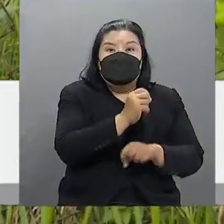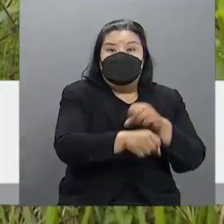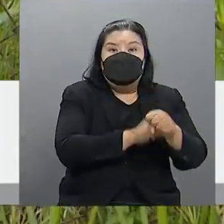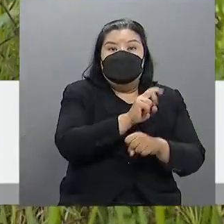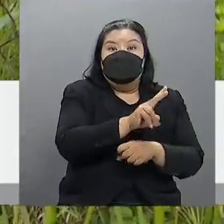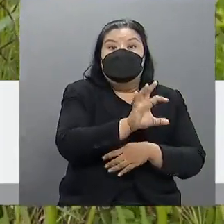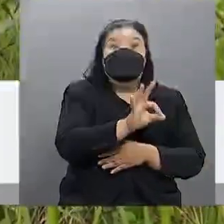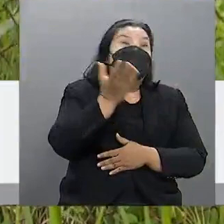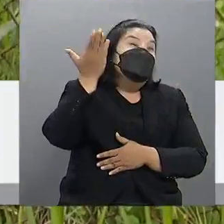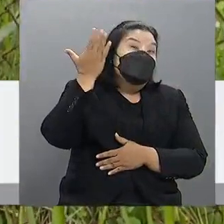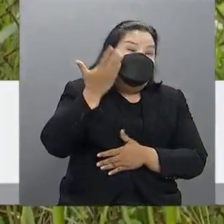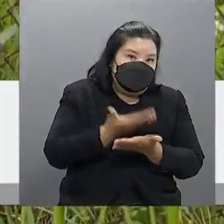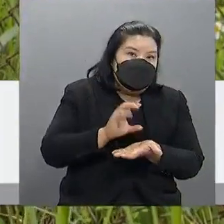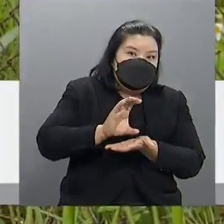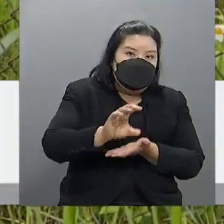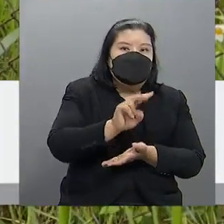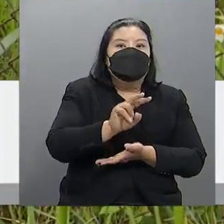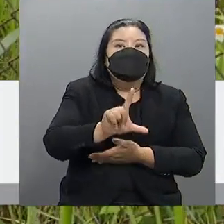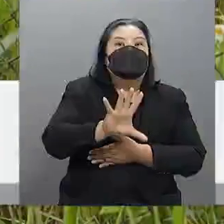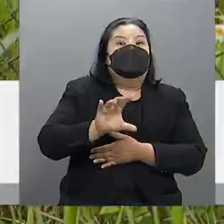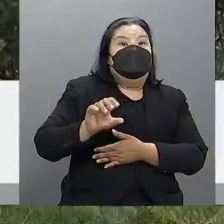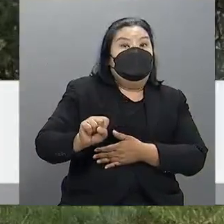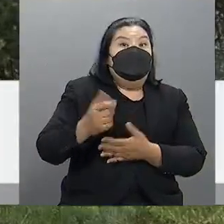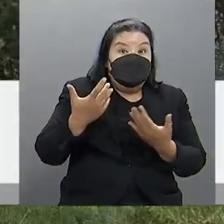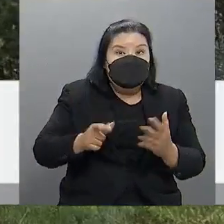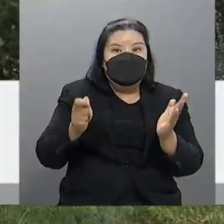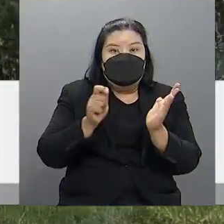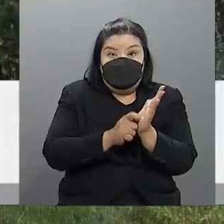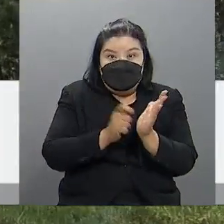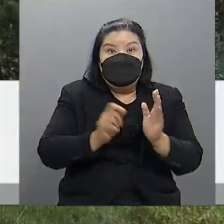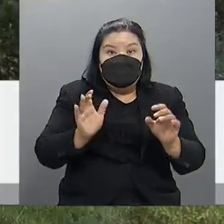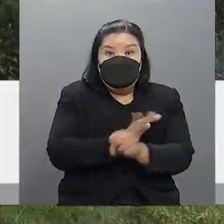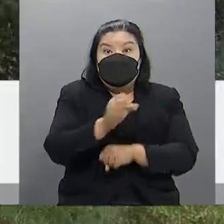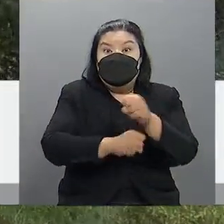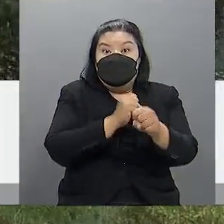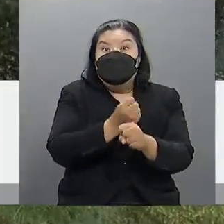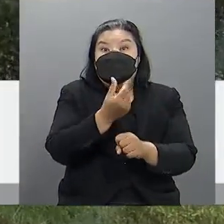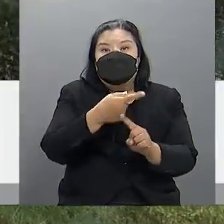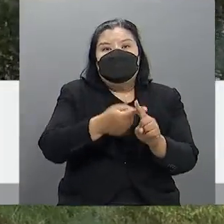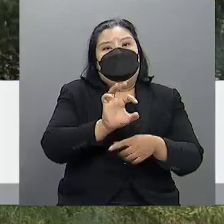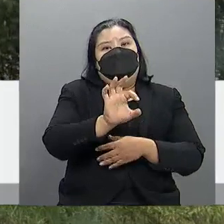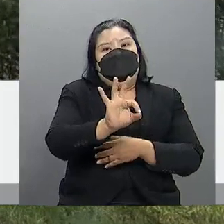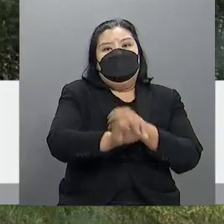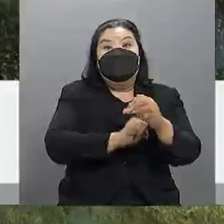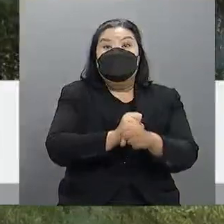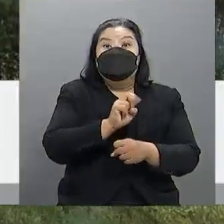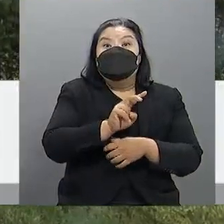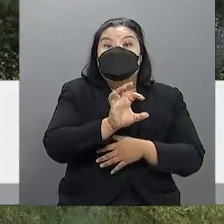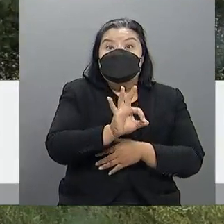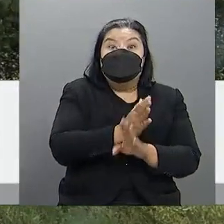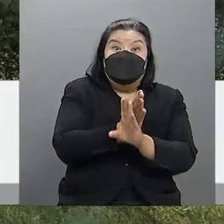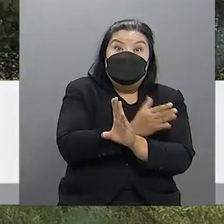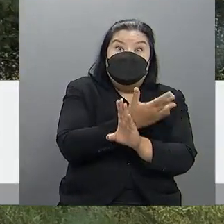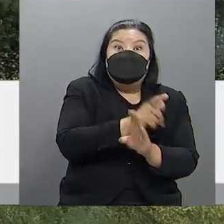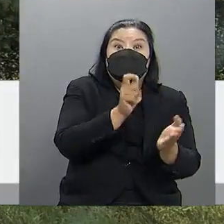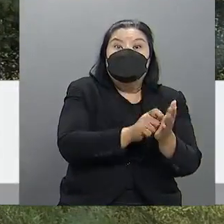5แสนบาทโดยสิ้นสุดสัญญาก่อนสร้างตั้งแต่เดือนกันยายน2559แต่ไม่สามารถใช้งาน